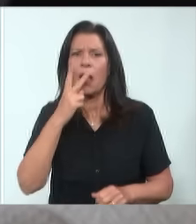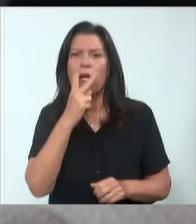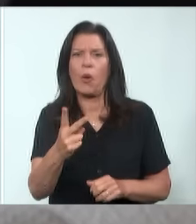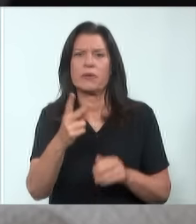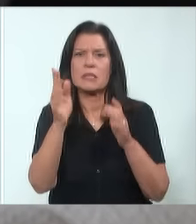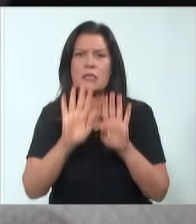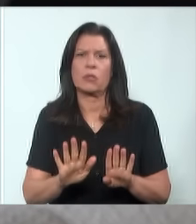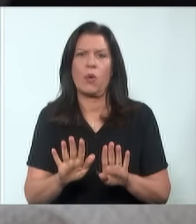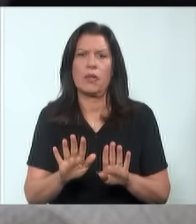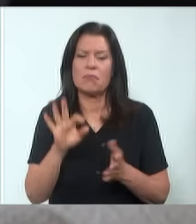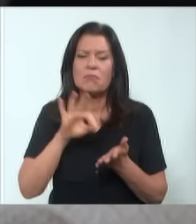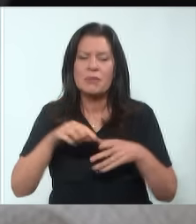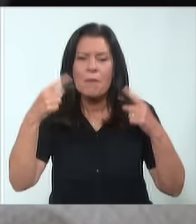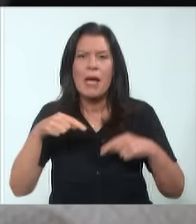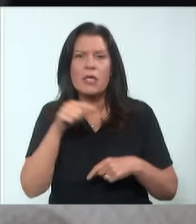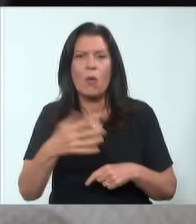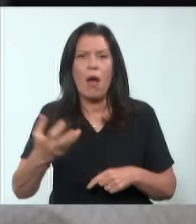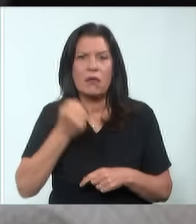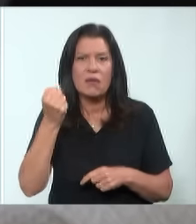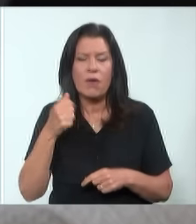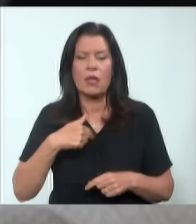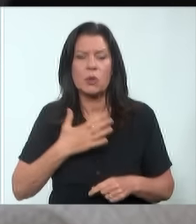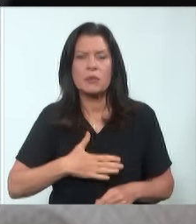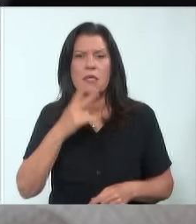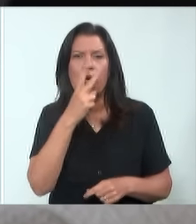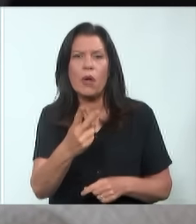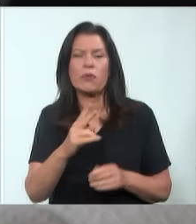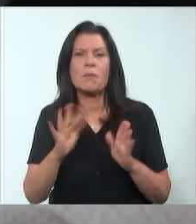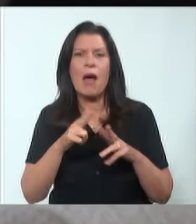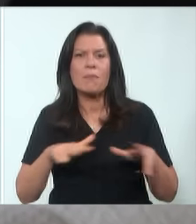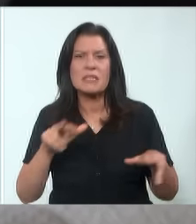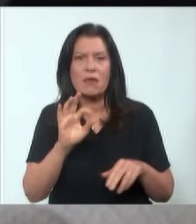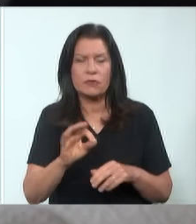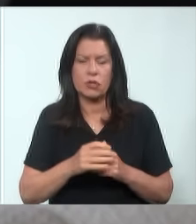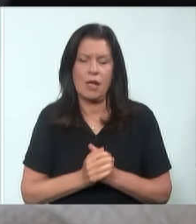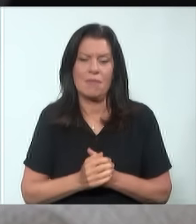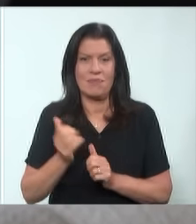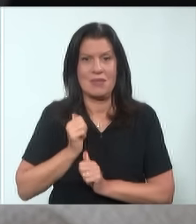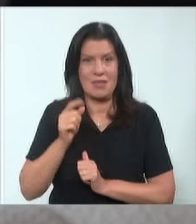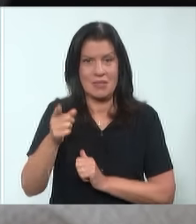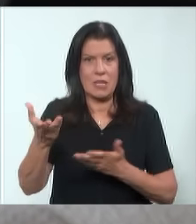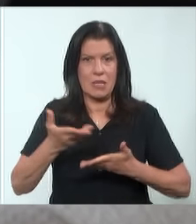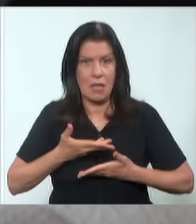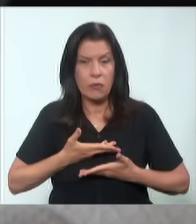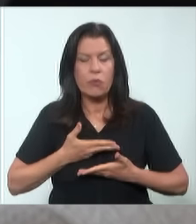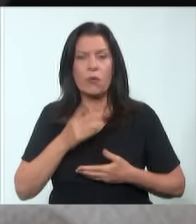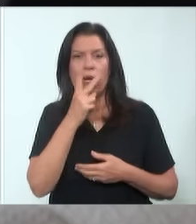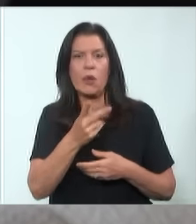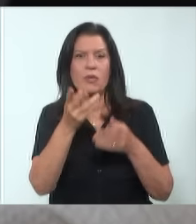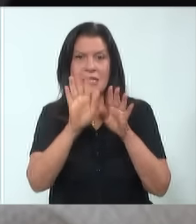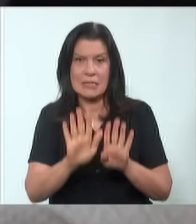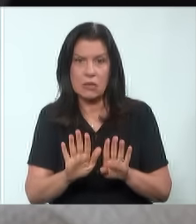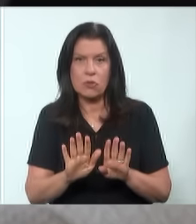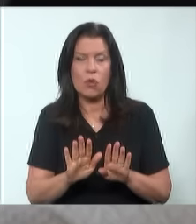סרטונים מאותו יום. לראות מה המצב שלה. ואז הם הביאו לי לראות את הסרטון שהיא